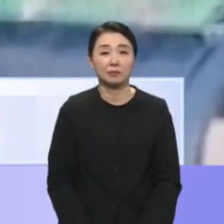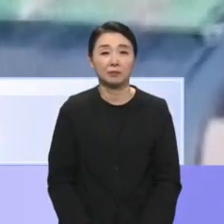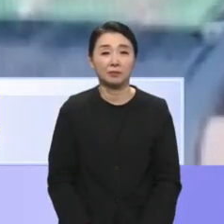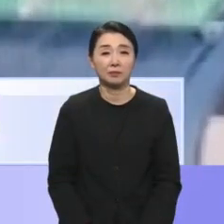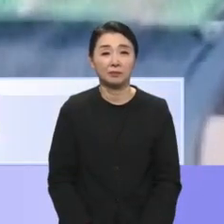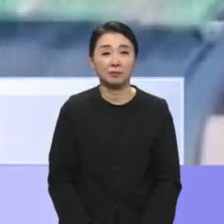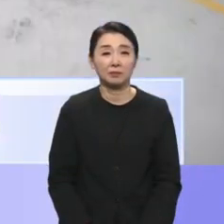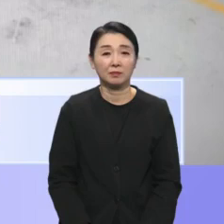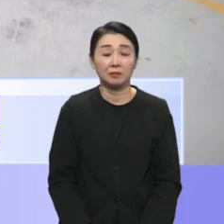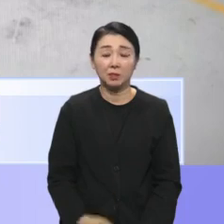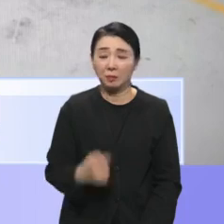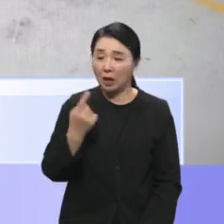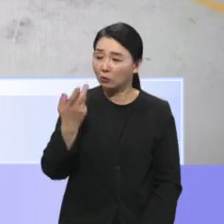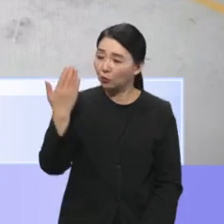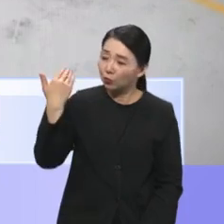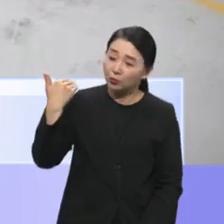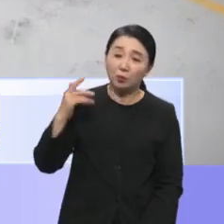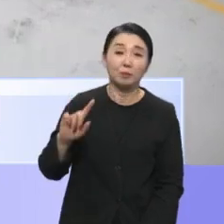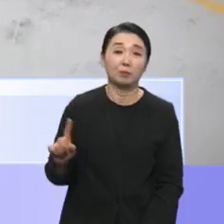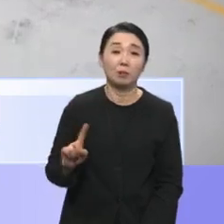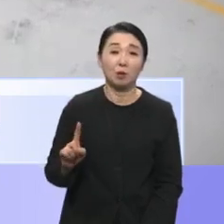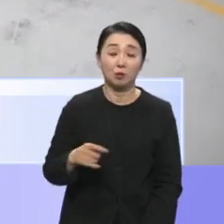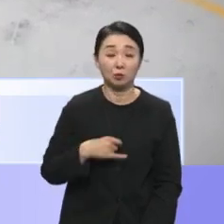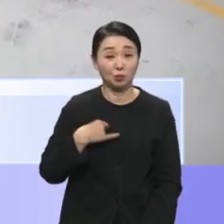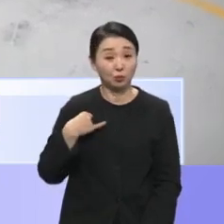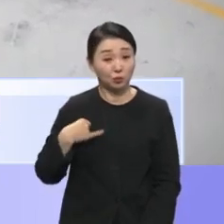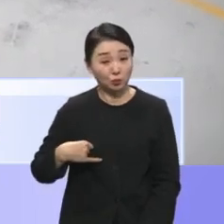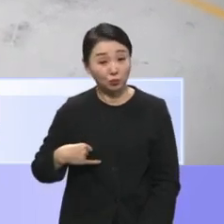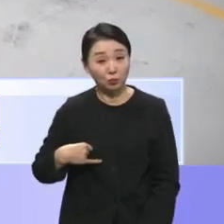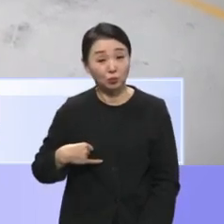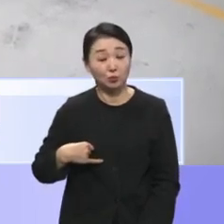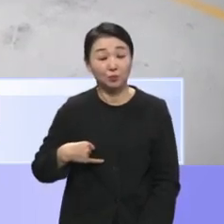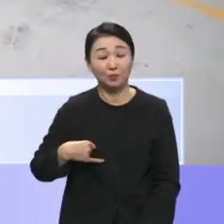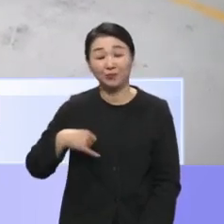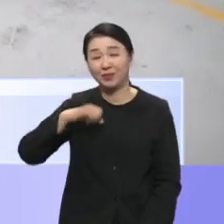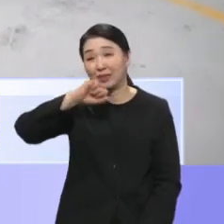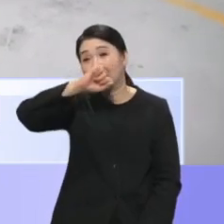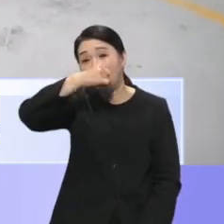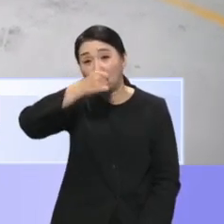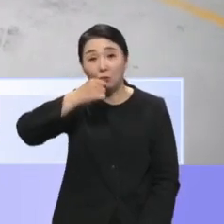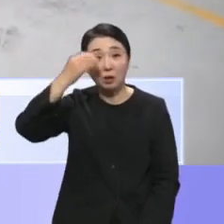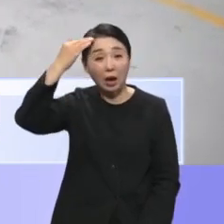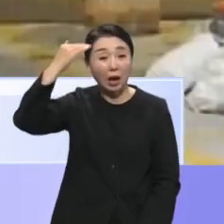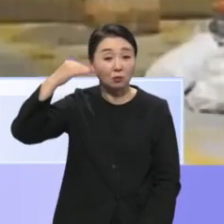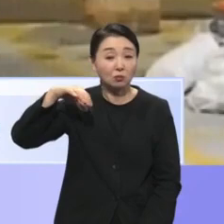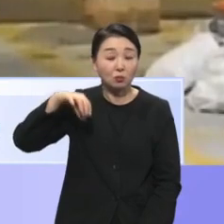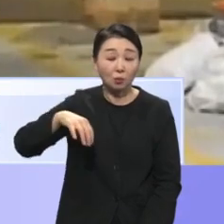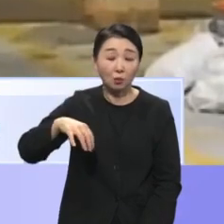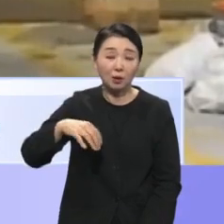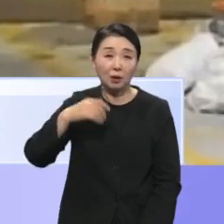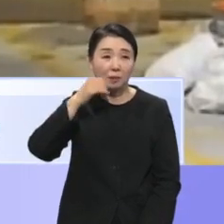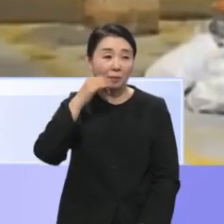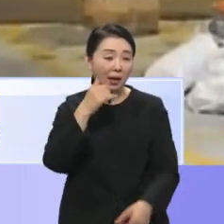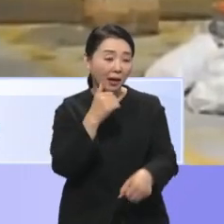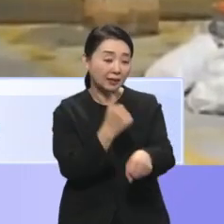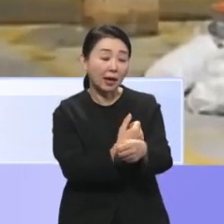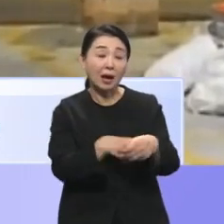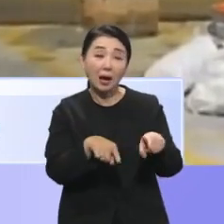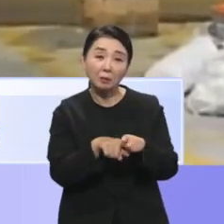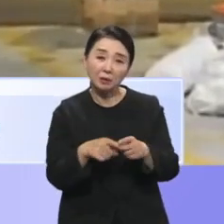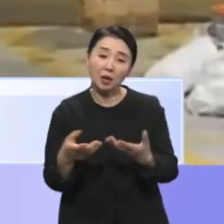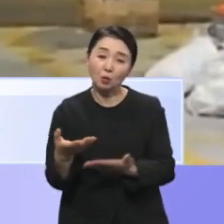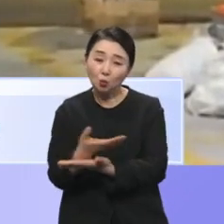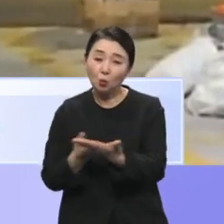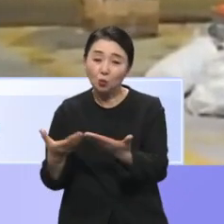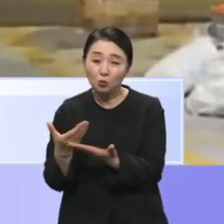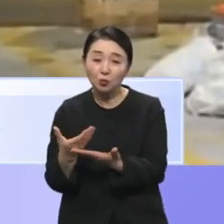사실은 뭐 한두 달 전에도 이런 그 뭐 중국 그다음에 뭐 태국 한국에서 마약을 함께 공유하고 마약을 이제 부족한